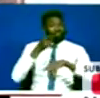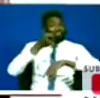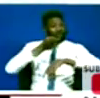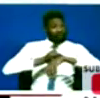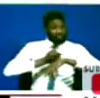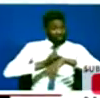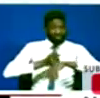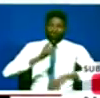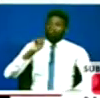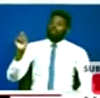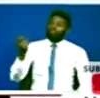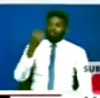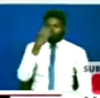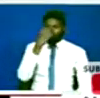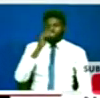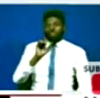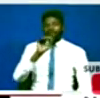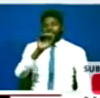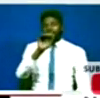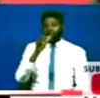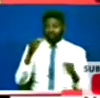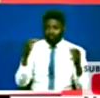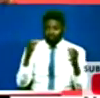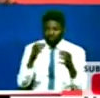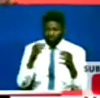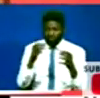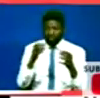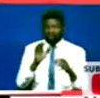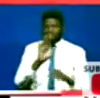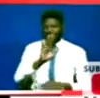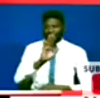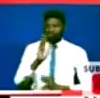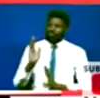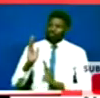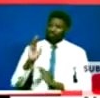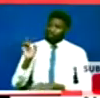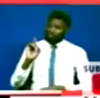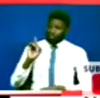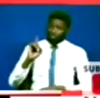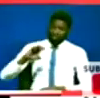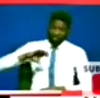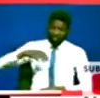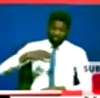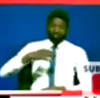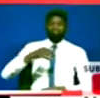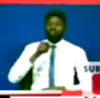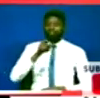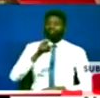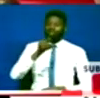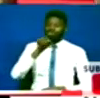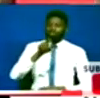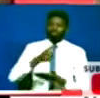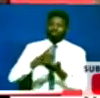Ruto ametoa wito kwa kitengo cha usalama katika kaunti ya Nairobi kusaidia katika upanzi wa miti ili kuimarisha juhudi za kukabiliana na